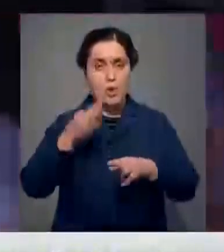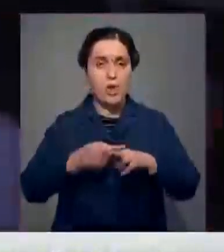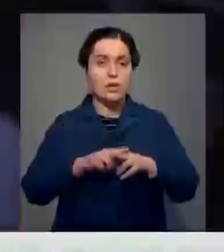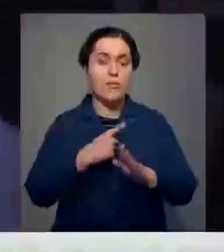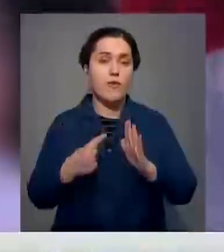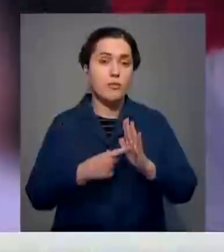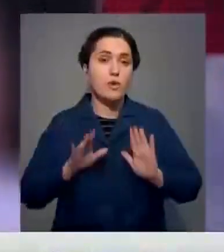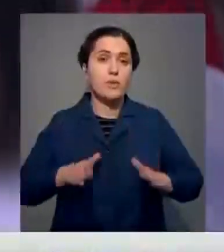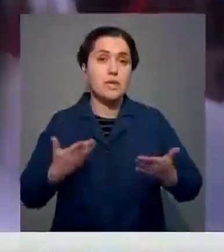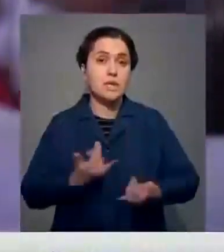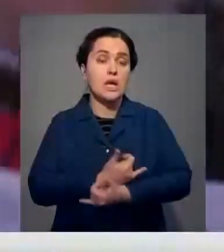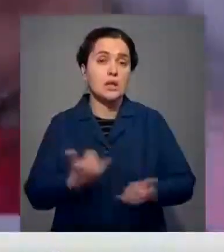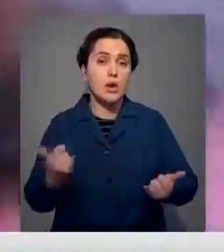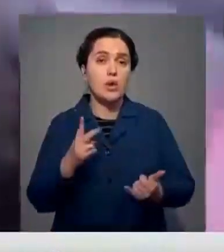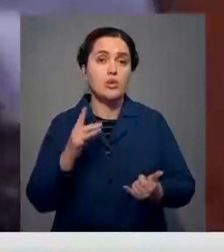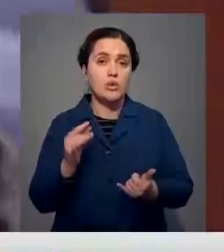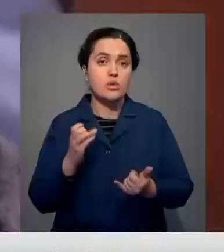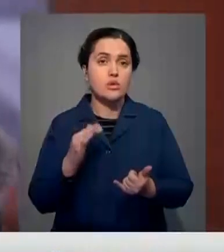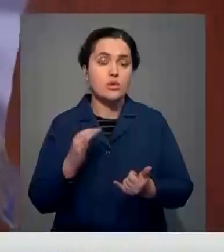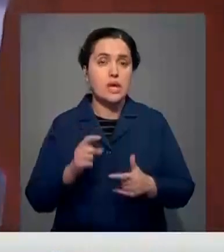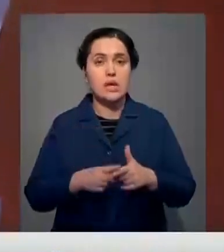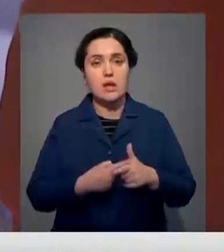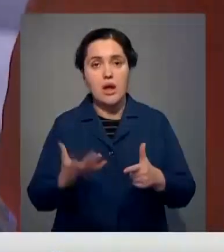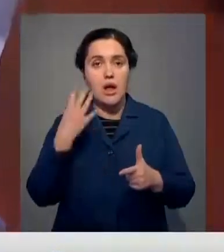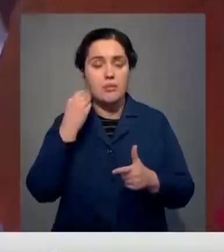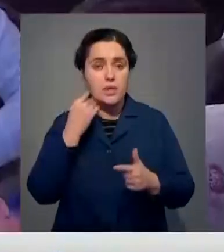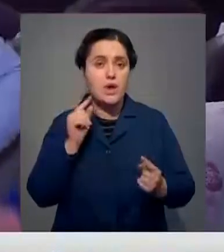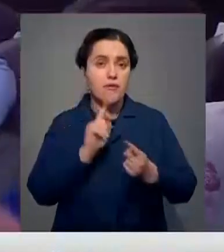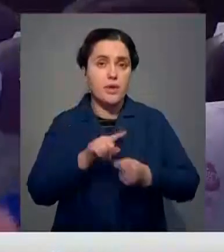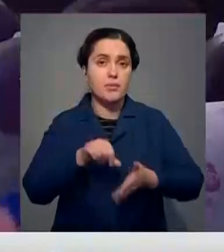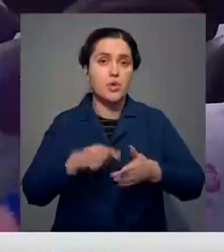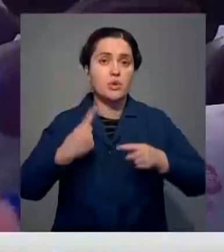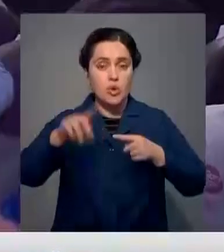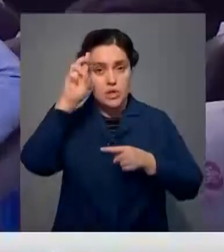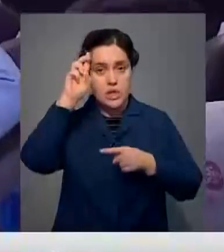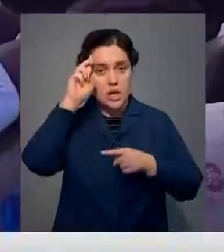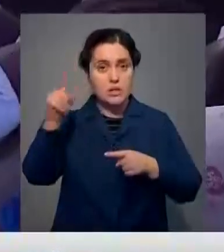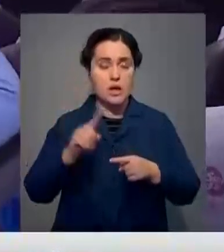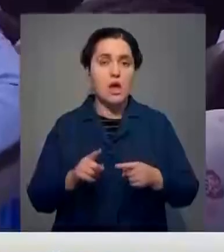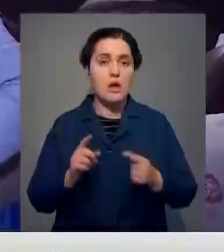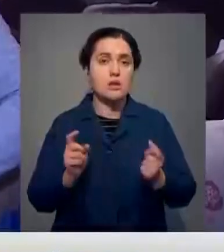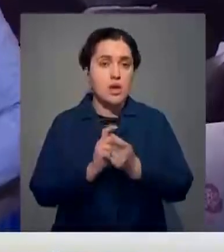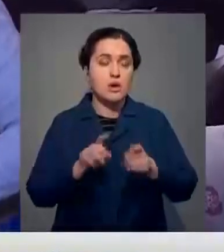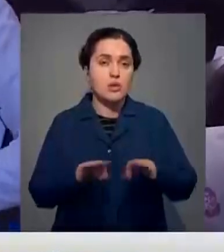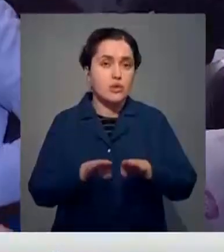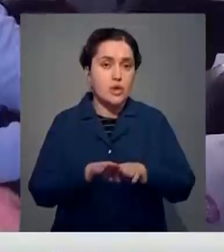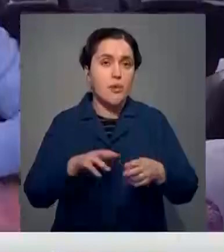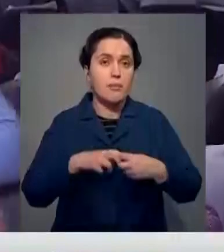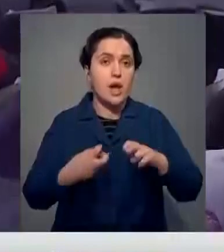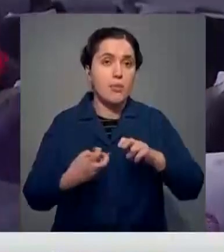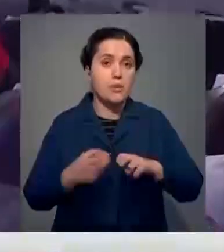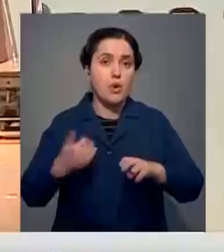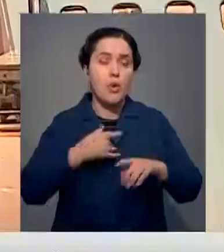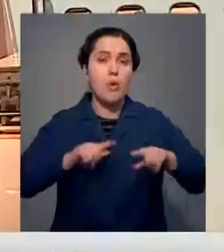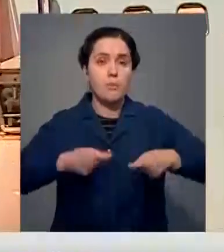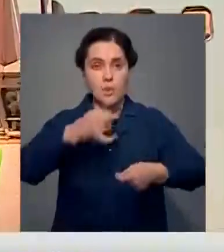В частности, предлагается организовать в Нур-Султане или Алматы встречу с представителями других стран региона, которые сталкиваются со схожей проблемой в